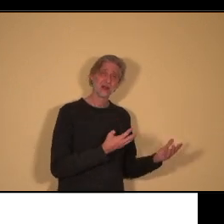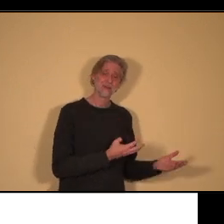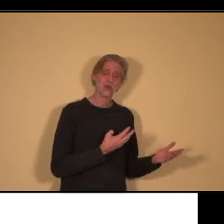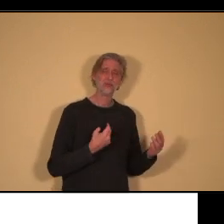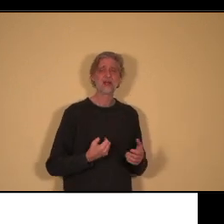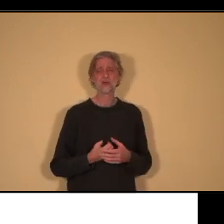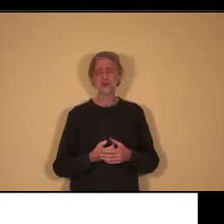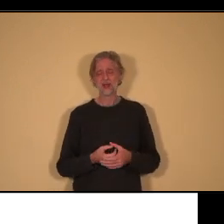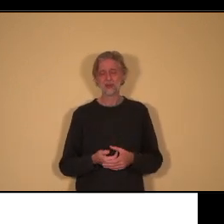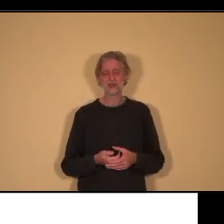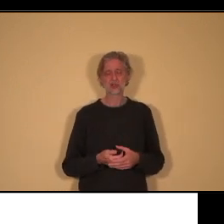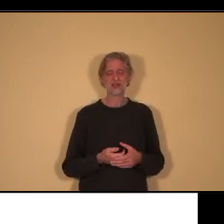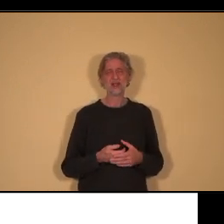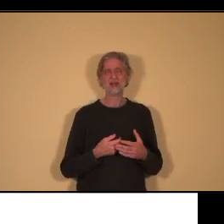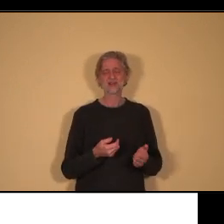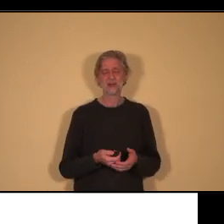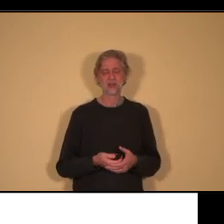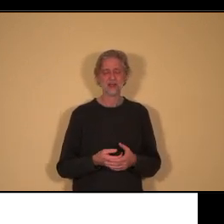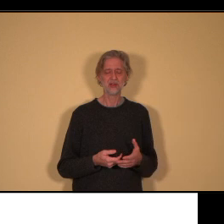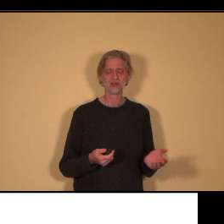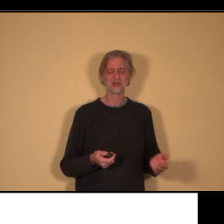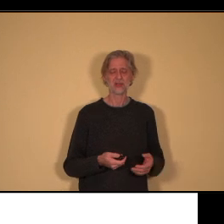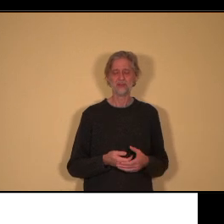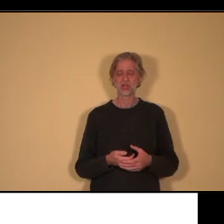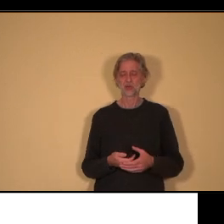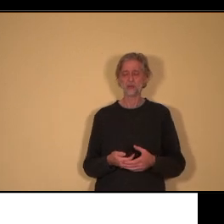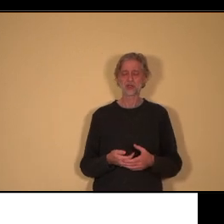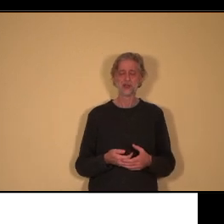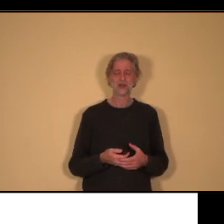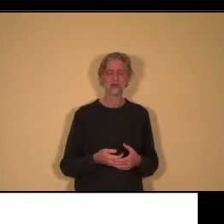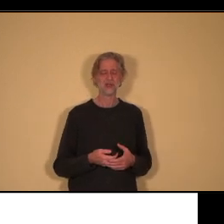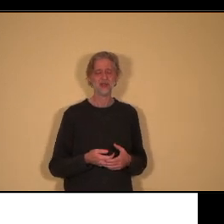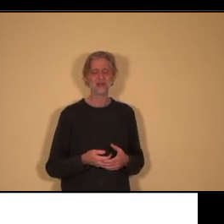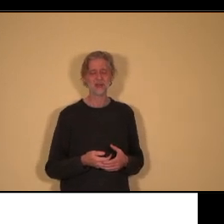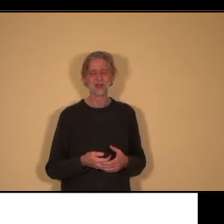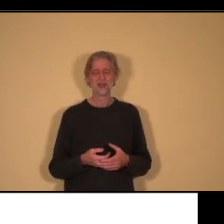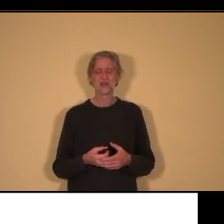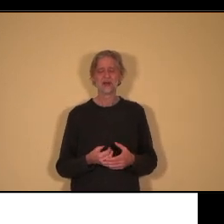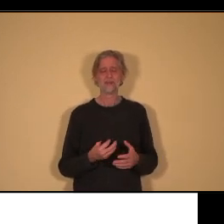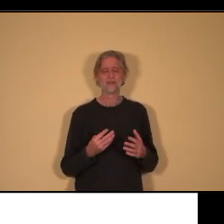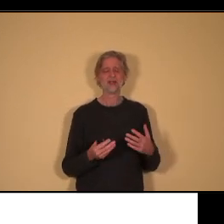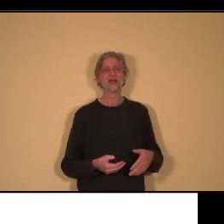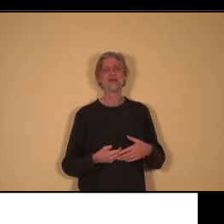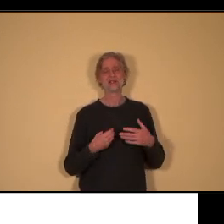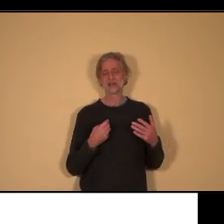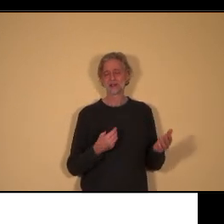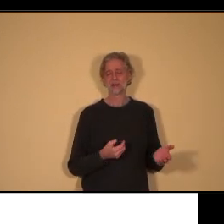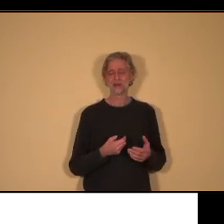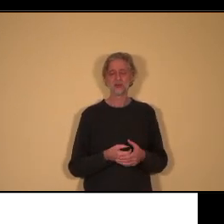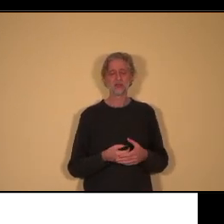Eine Modifikation davon ist schon seit langer Zeit bekannt. Das ist die Fischer-Tropsch-Synthese, bei der